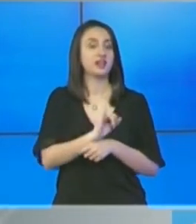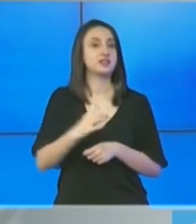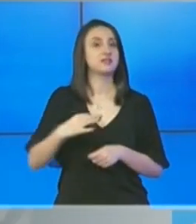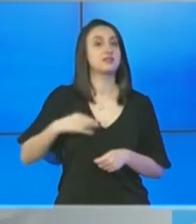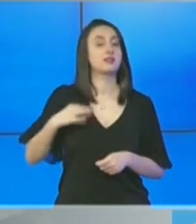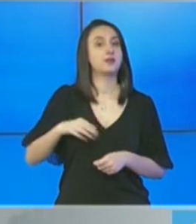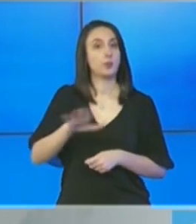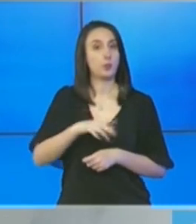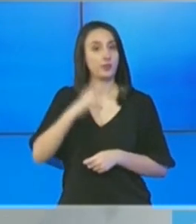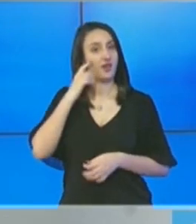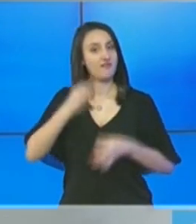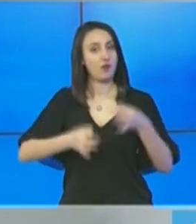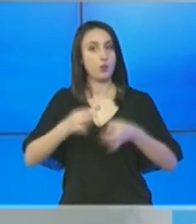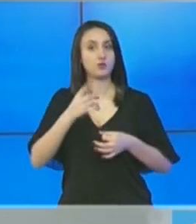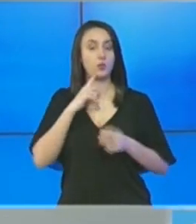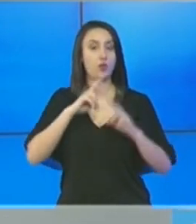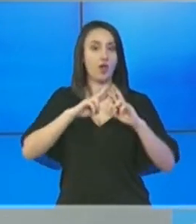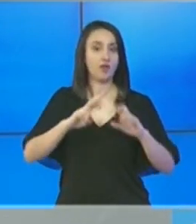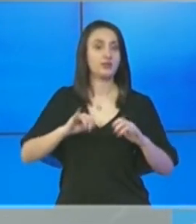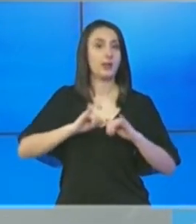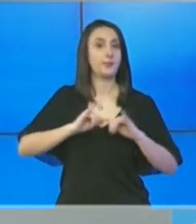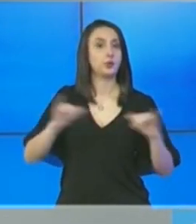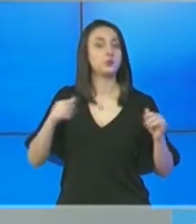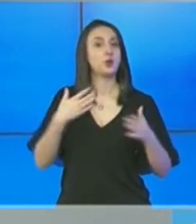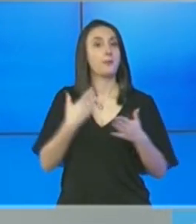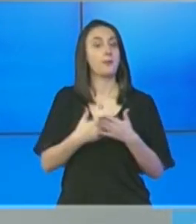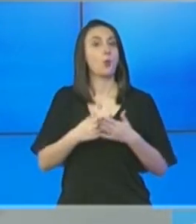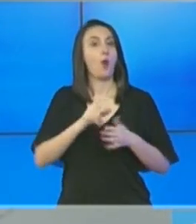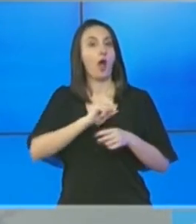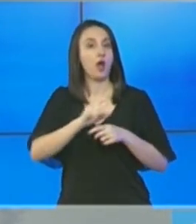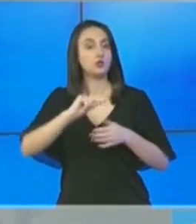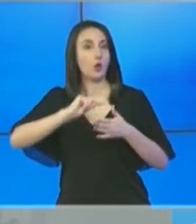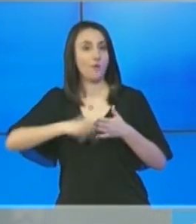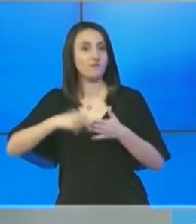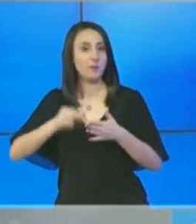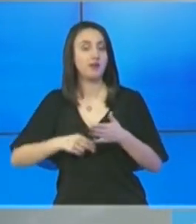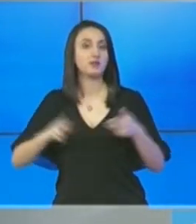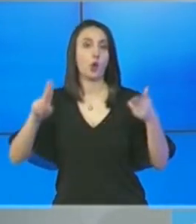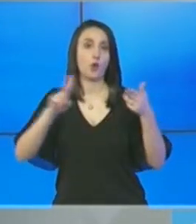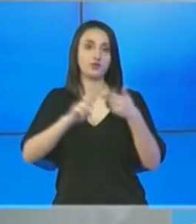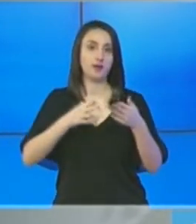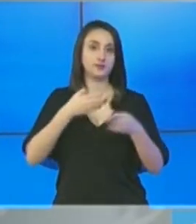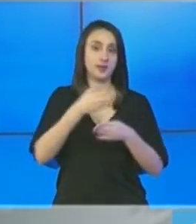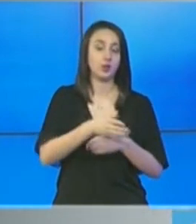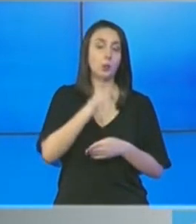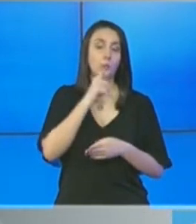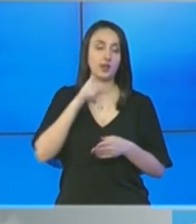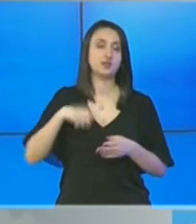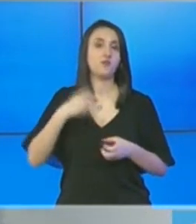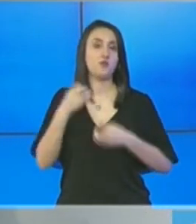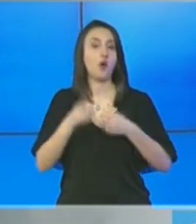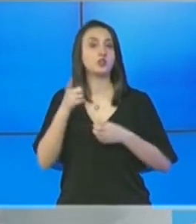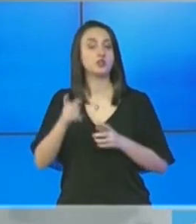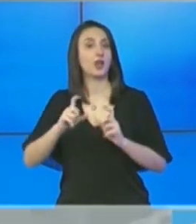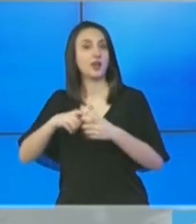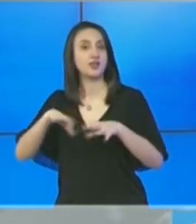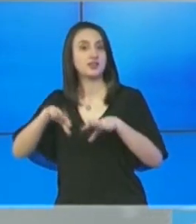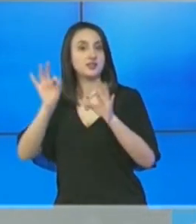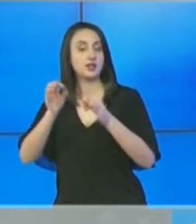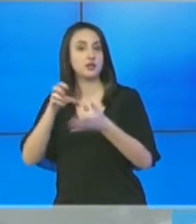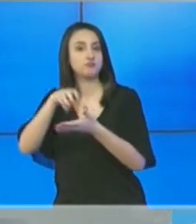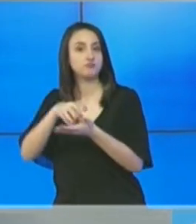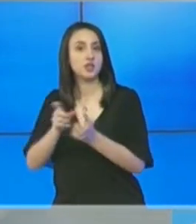respectiv evaluează prin anchete epidemiologice atât cazul confirmat cât și contactii direcți. Acolo unde există focare, aceste focare sunt identificate,